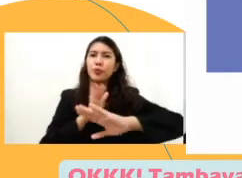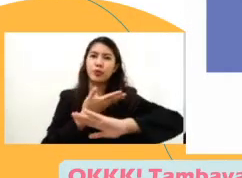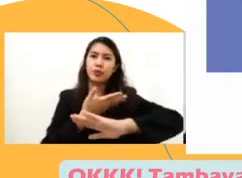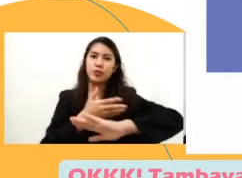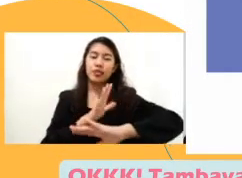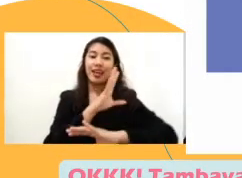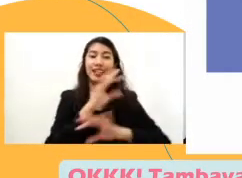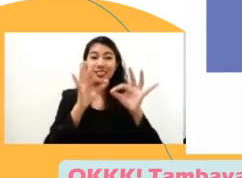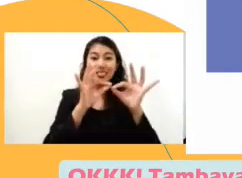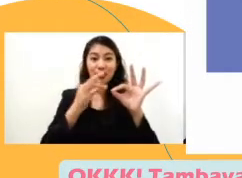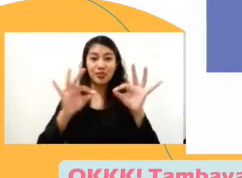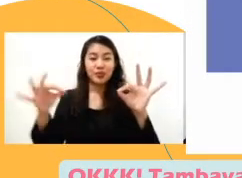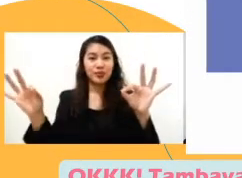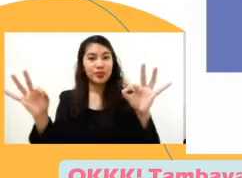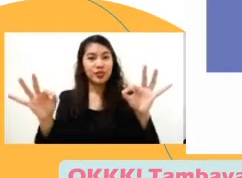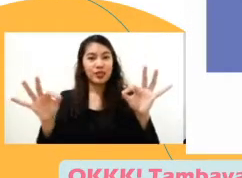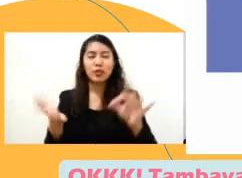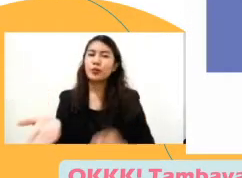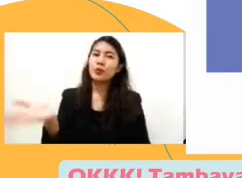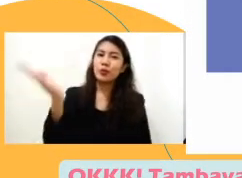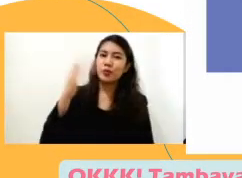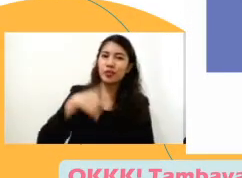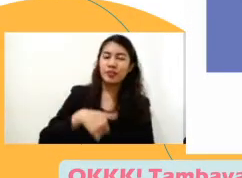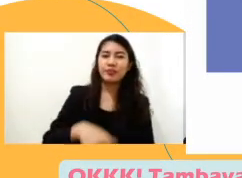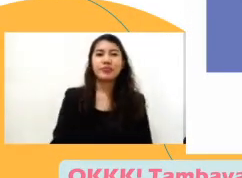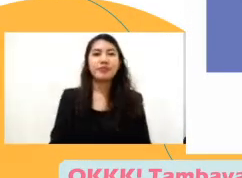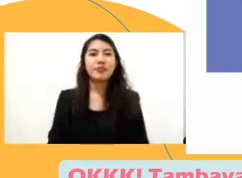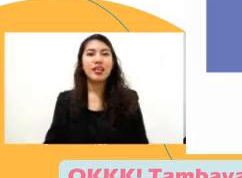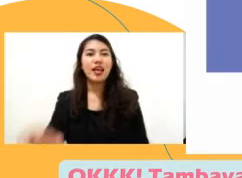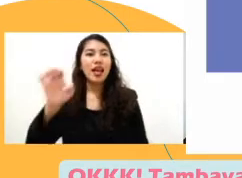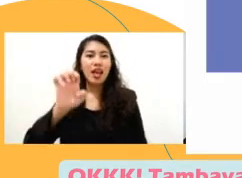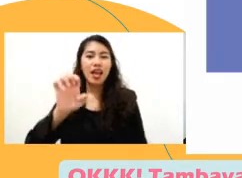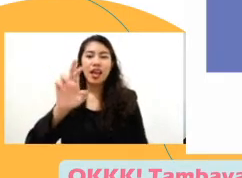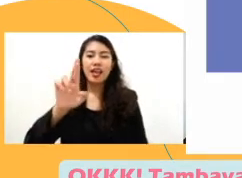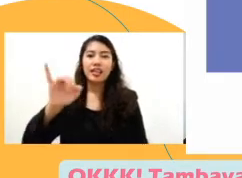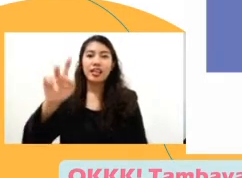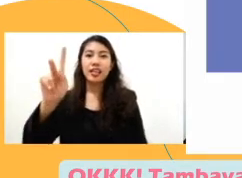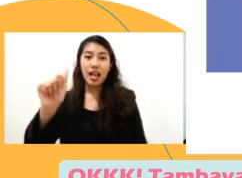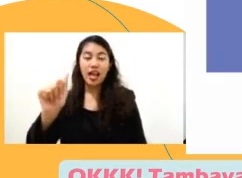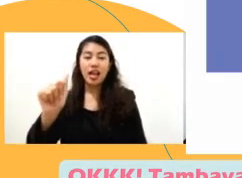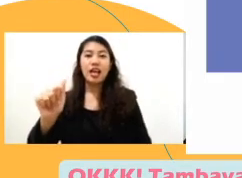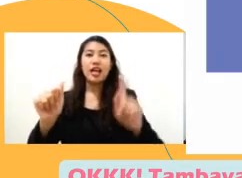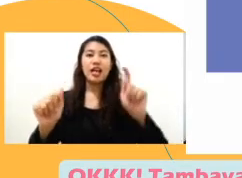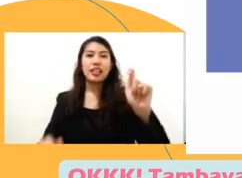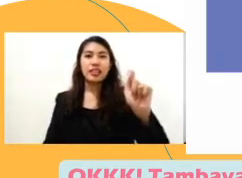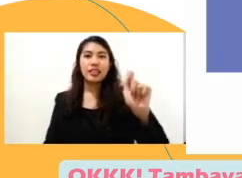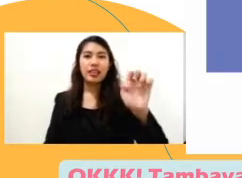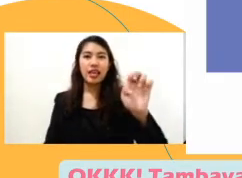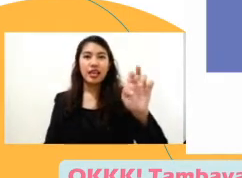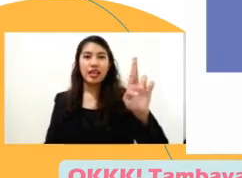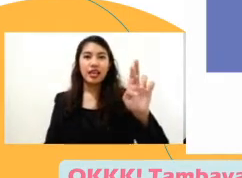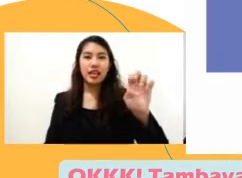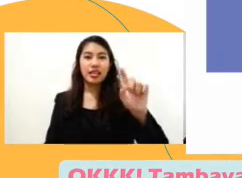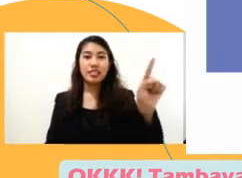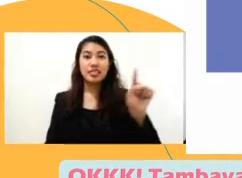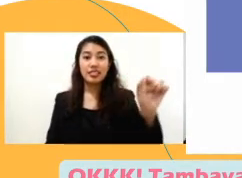bagong ka-bricks, katambayer, Ate Erica and Ate Teresa, mga artists na kaibigan. Pasok!